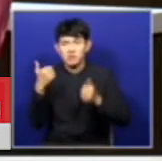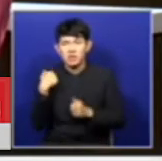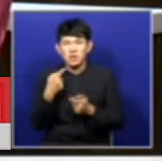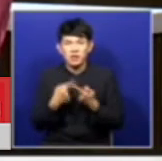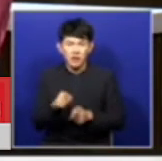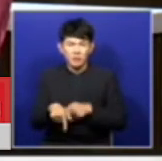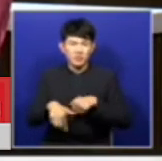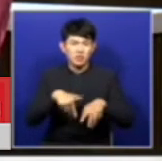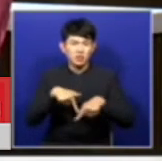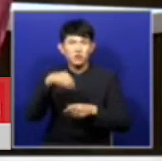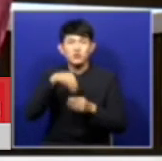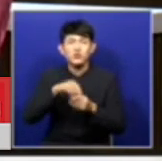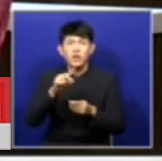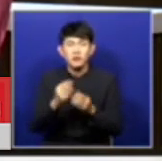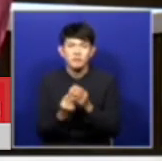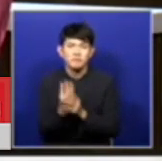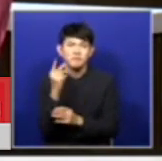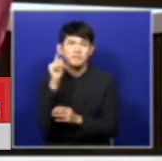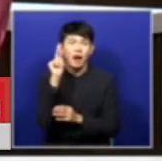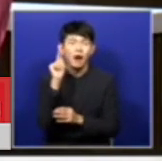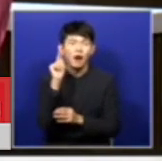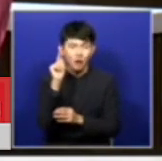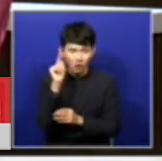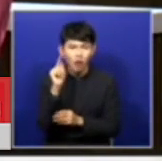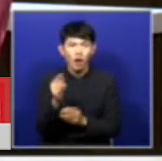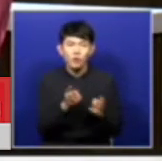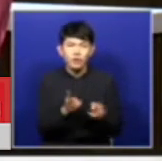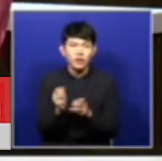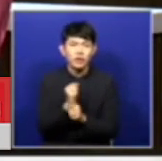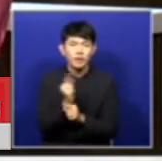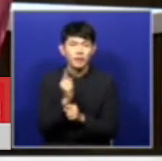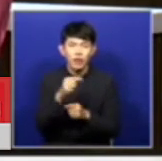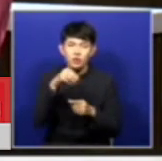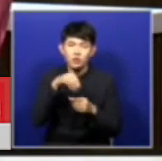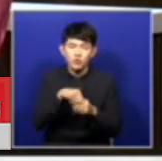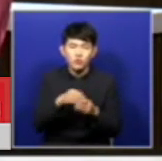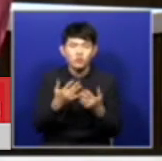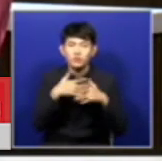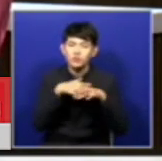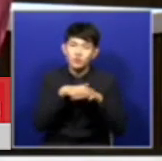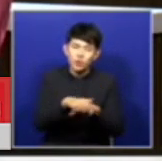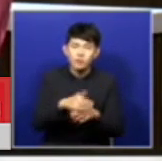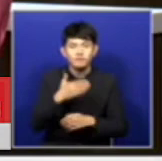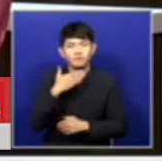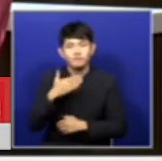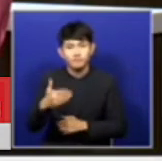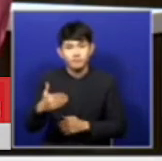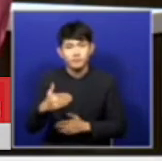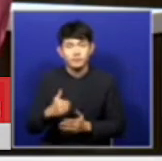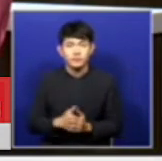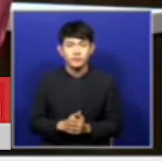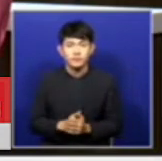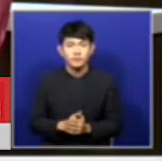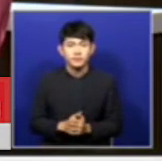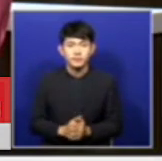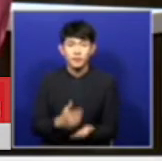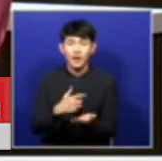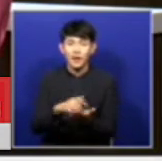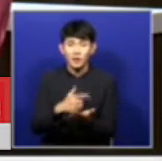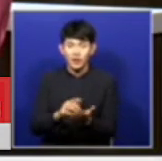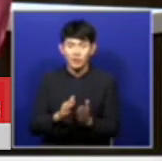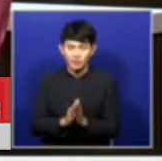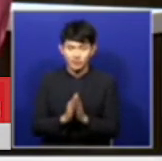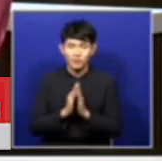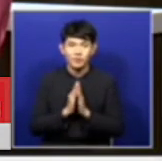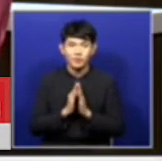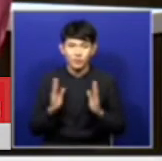วันนี้เราต้องหาวิธีที่จะอยู่ร่วมกันอย่างยั่งยืน ผมเรียนอย่างนี้ครับว่าต้องขอบคุณอีกครั้งหนึ่งส